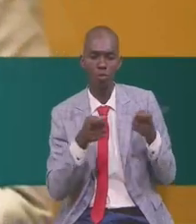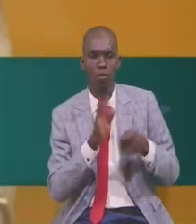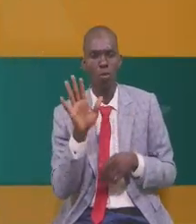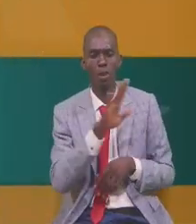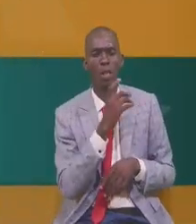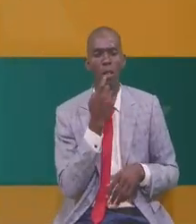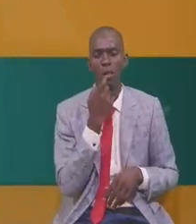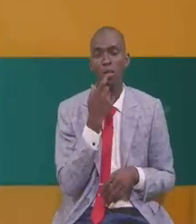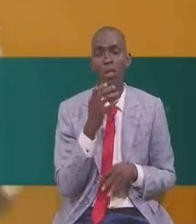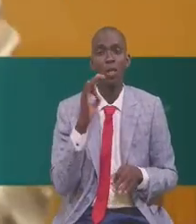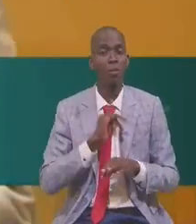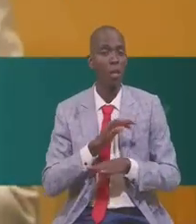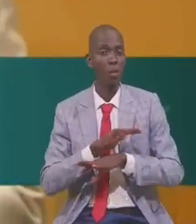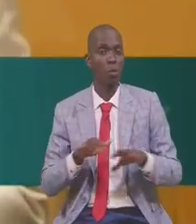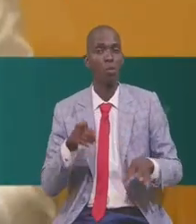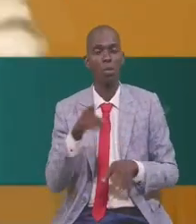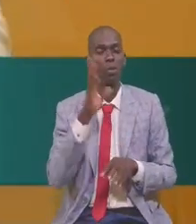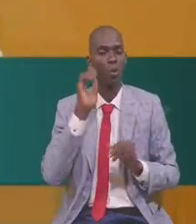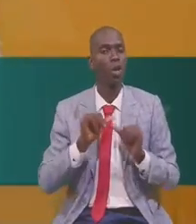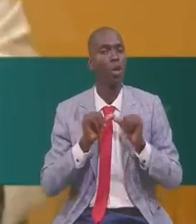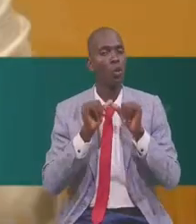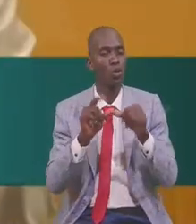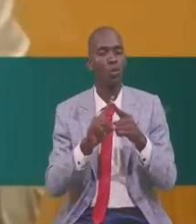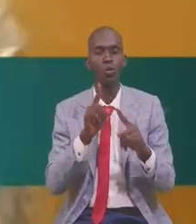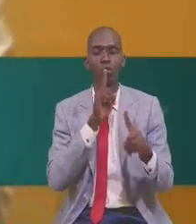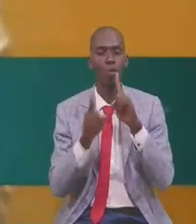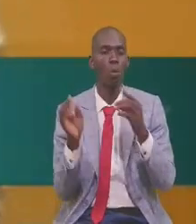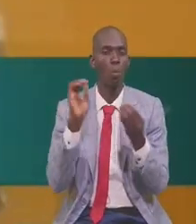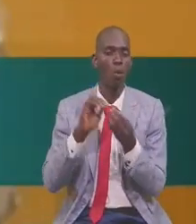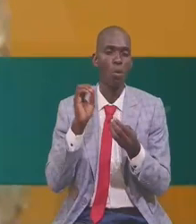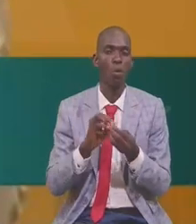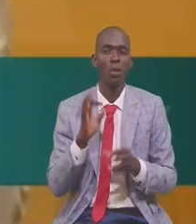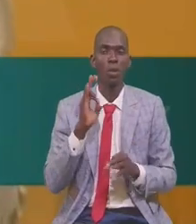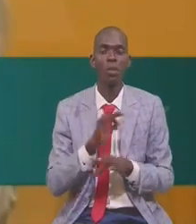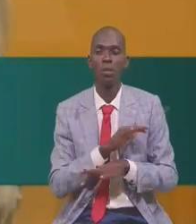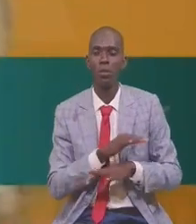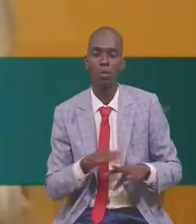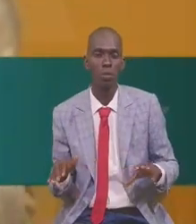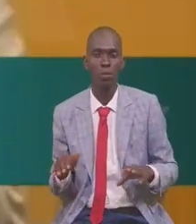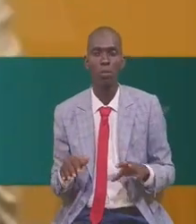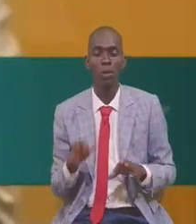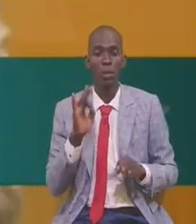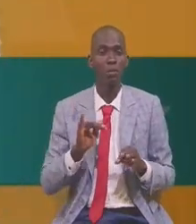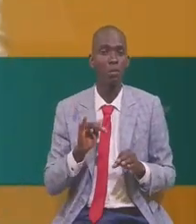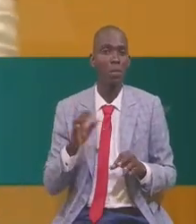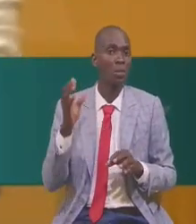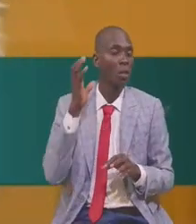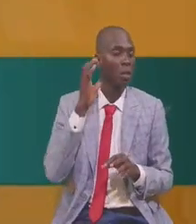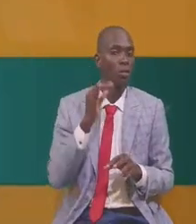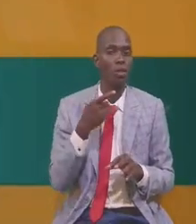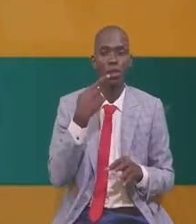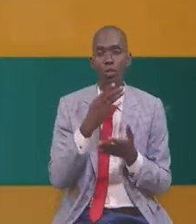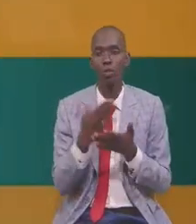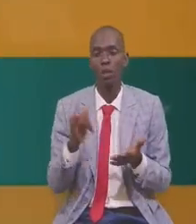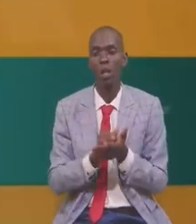pas, ils vont dire plus. Si je ne le fais pas moi-même, parfois, je dois dire des choses que je ne dois pas dire. Dompte ta